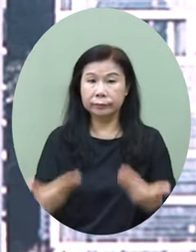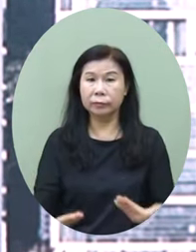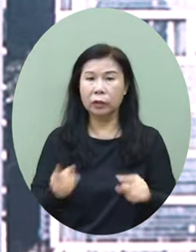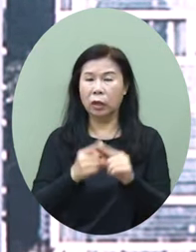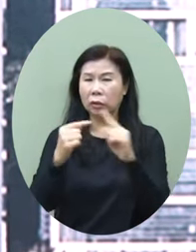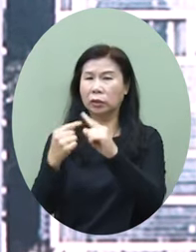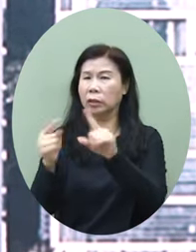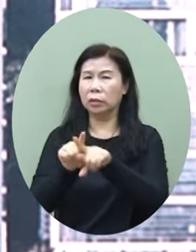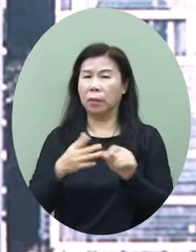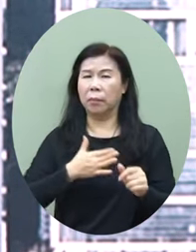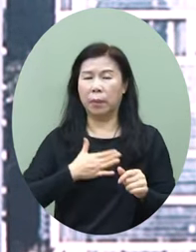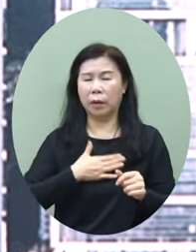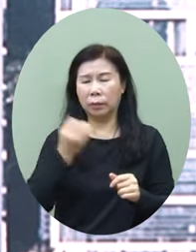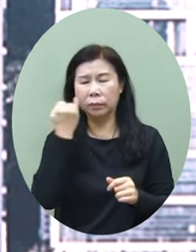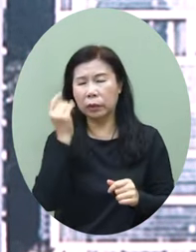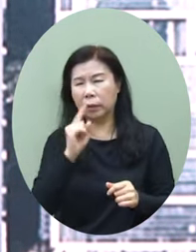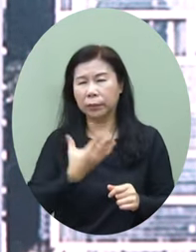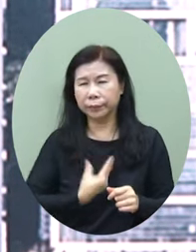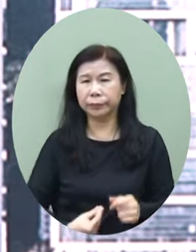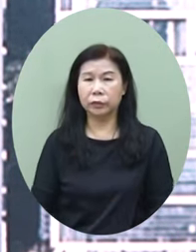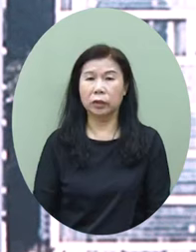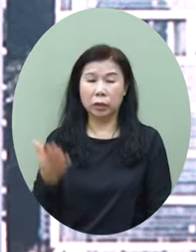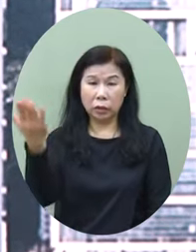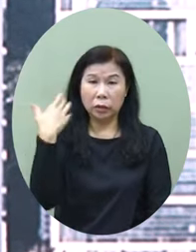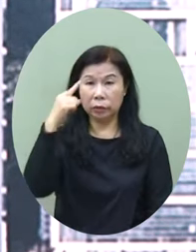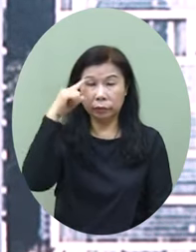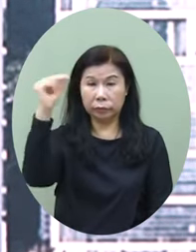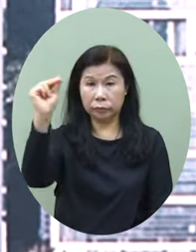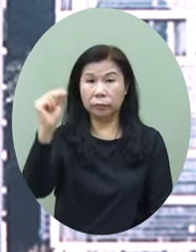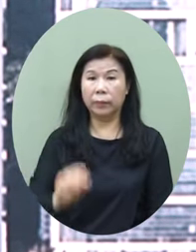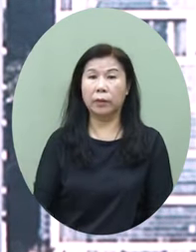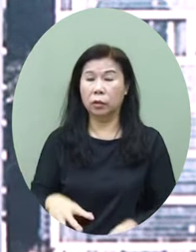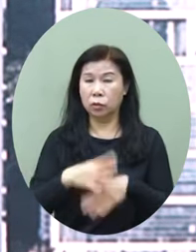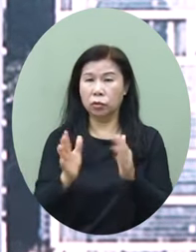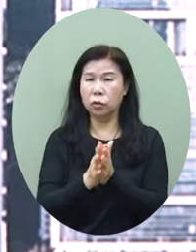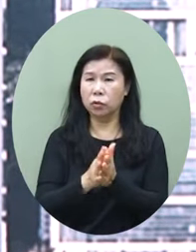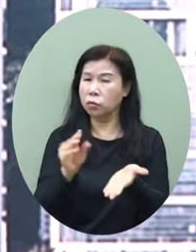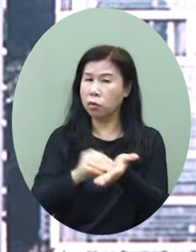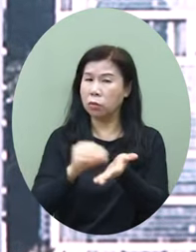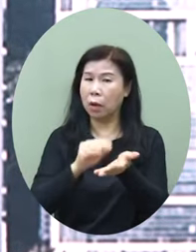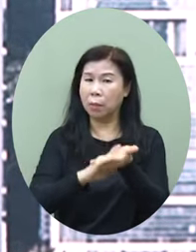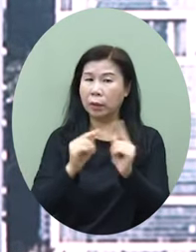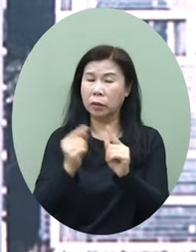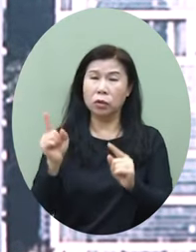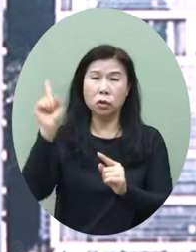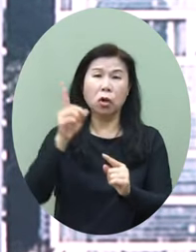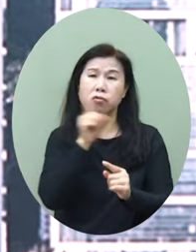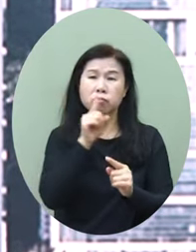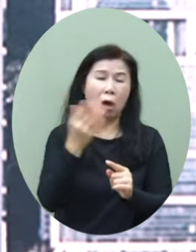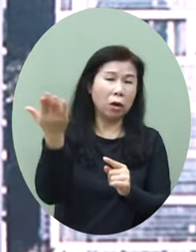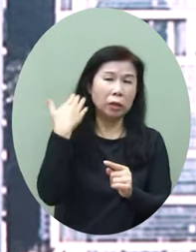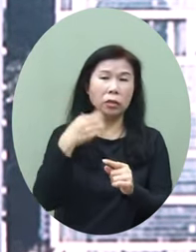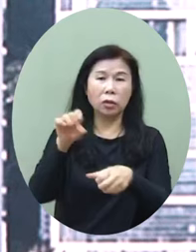人非常擔憂的尤其是在過去七天整體的個案又比上個星期還